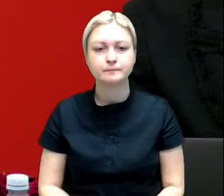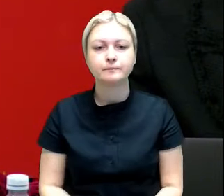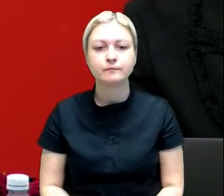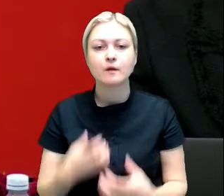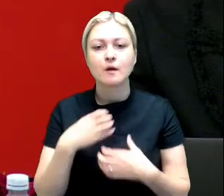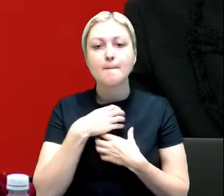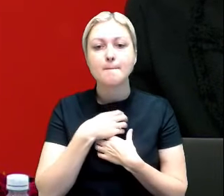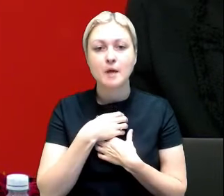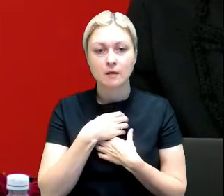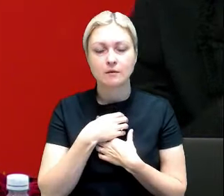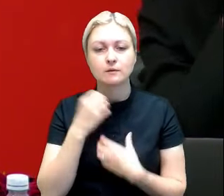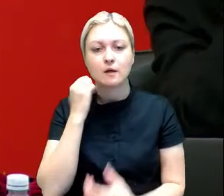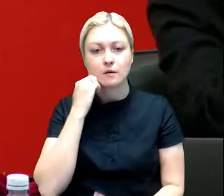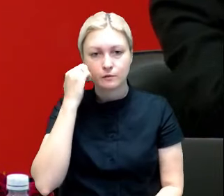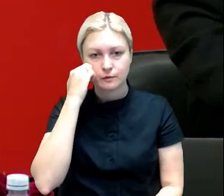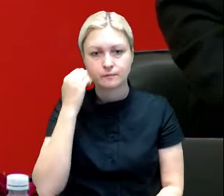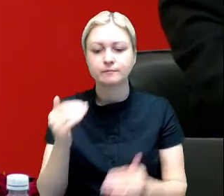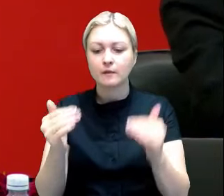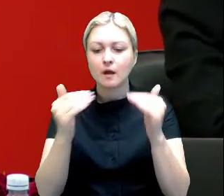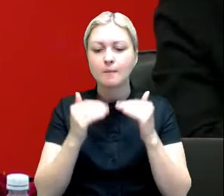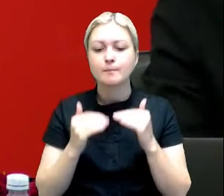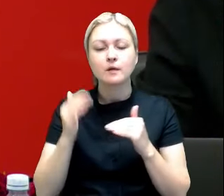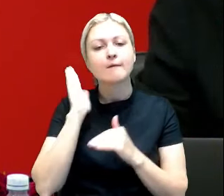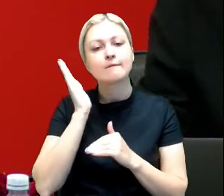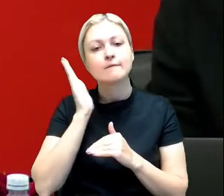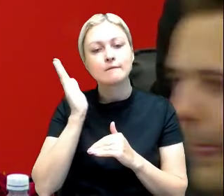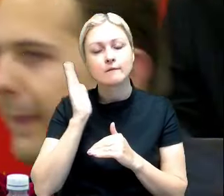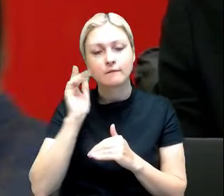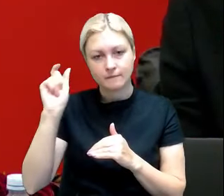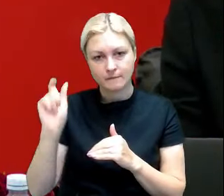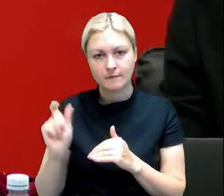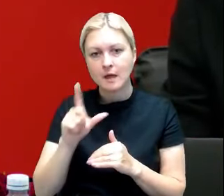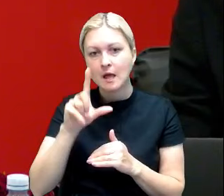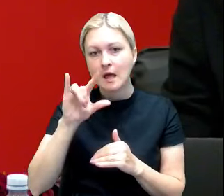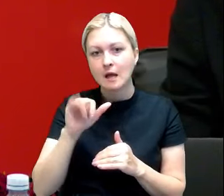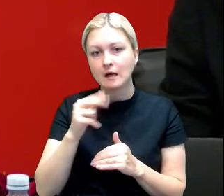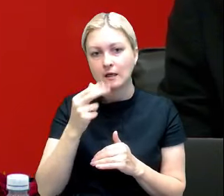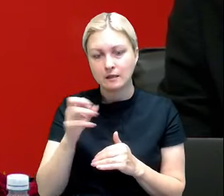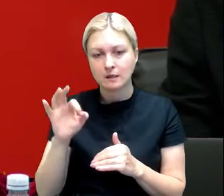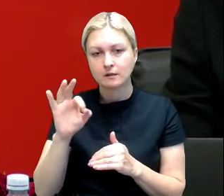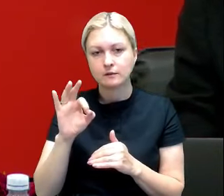ačiū sekantis pasisakantis a lina skapskelienė